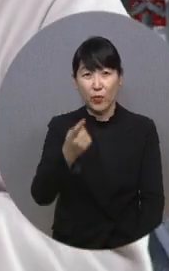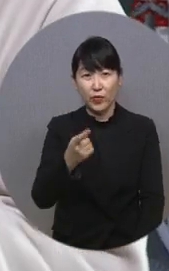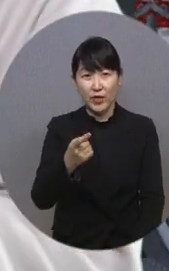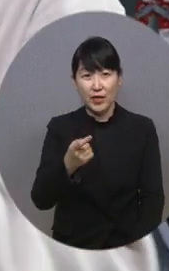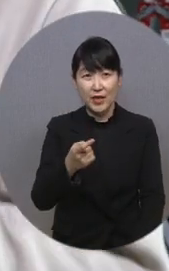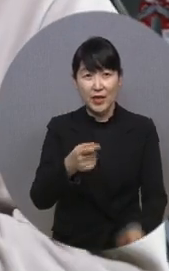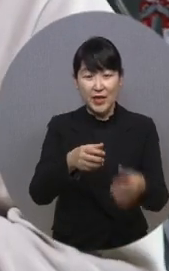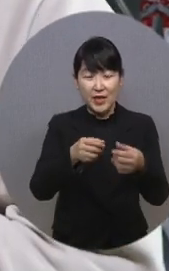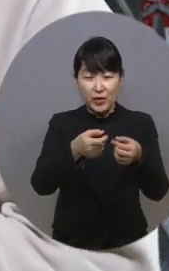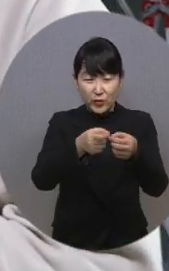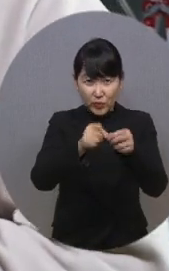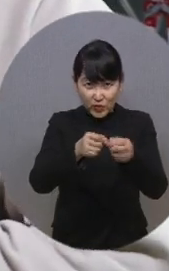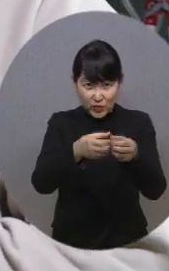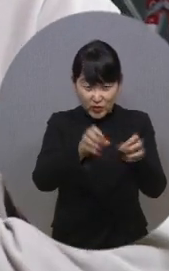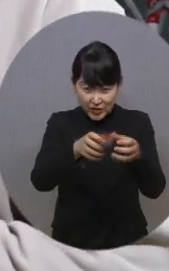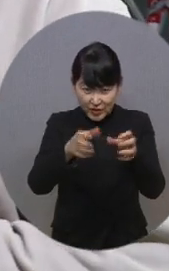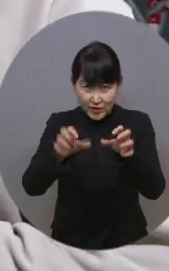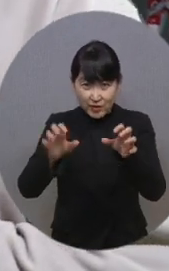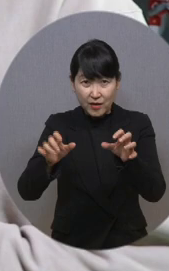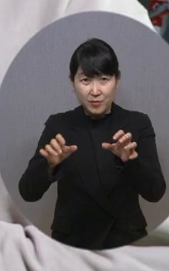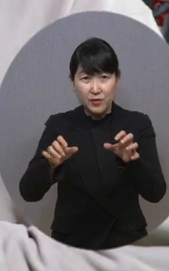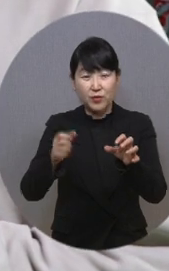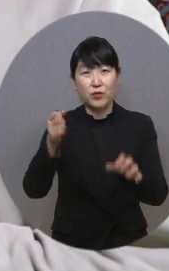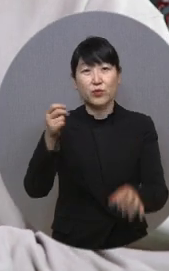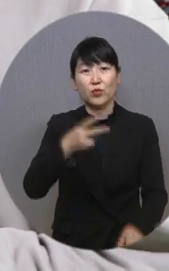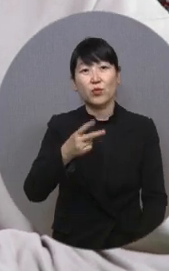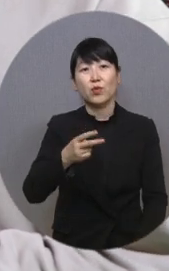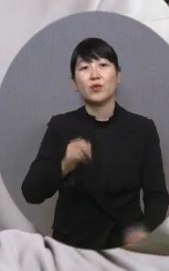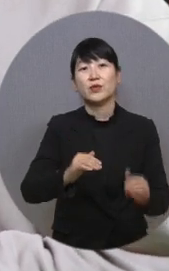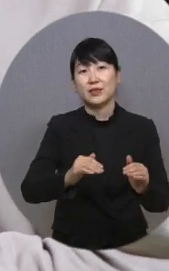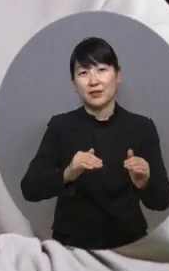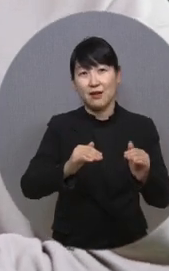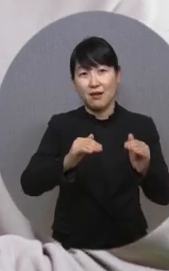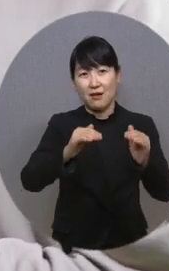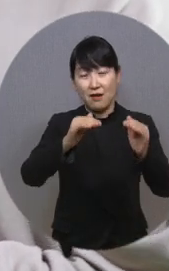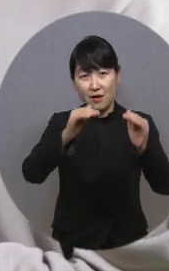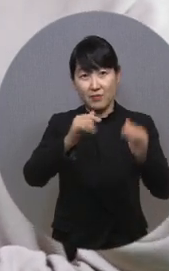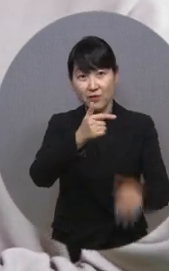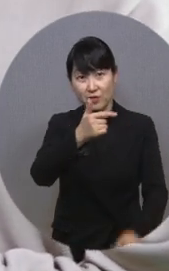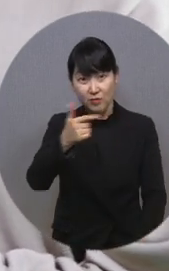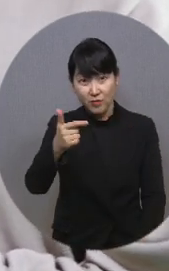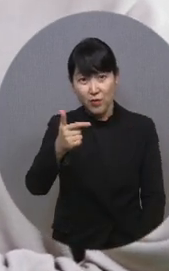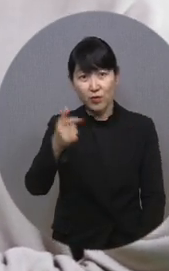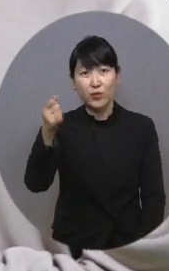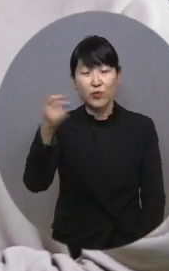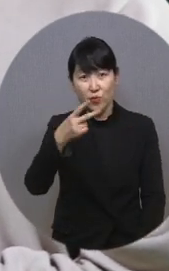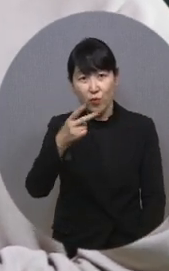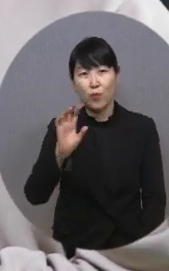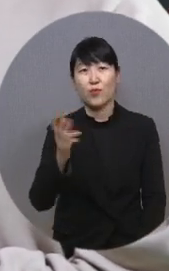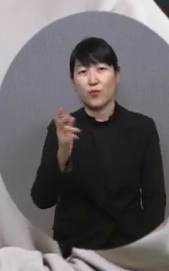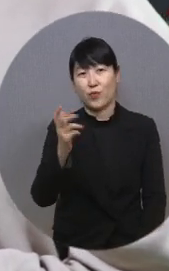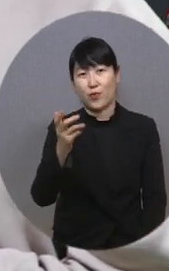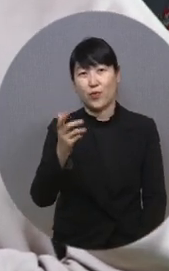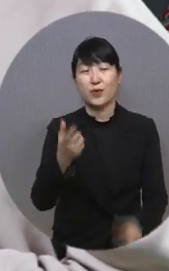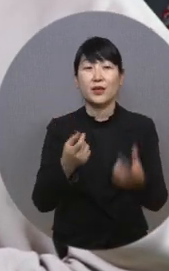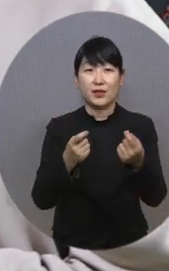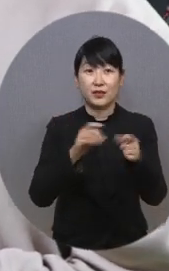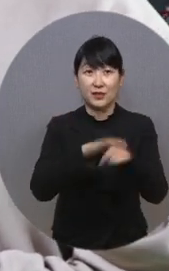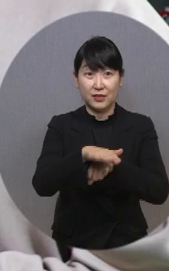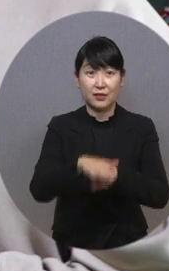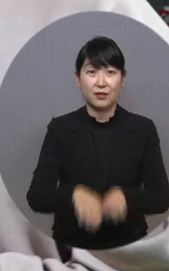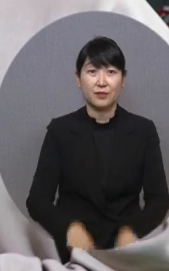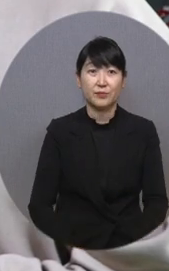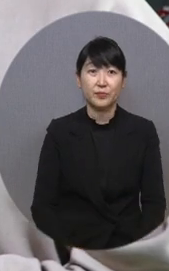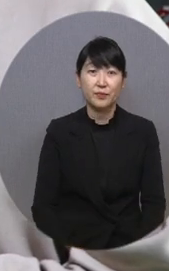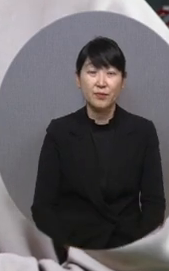자라는 네. 게 이제 또 끊어지고. 네. 아~ 그런 세포들이 다시 자라거든요. 그럼 여기 있는 갈려진 우리 시드를